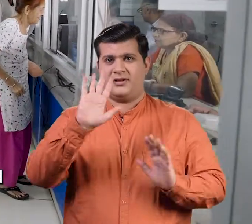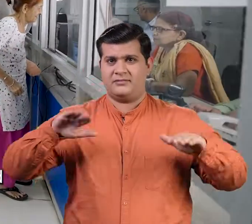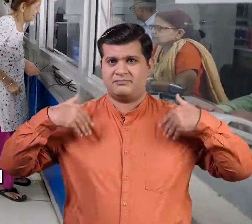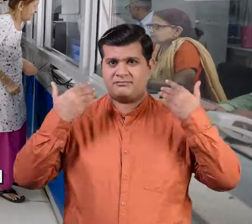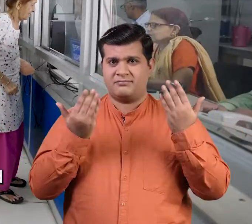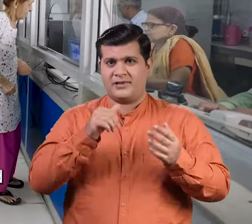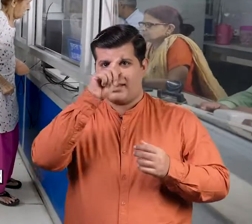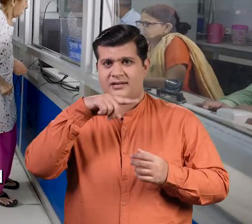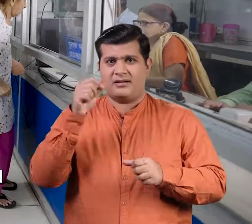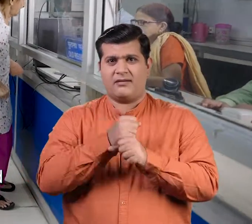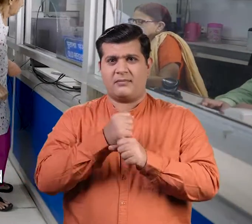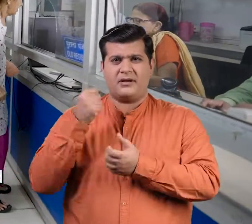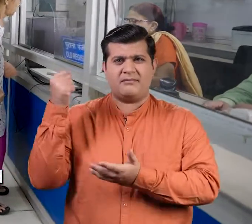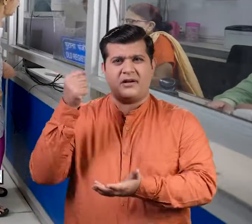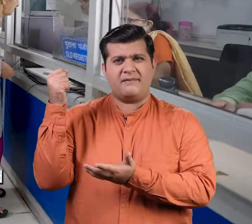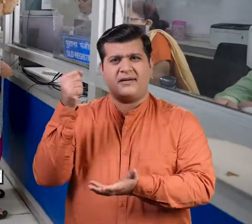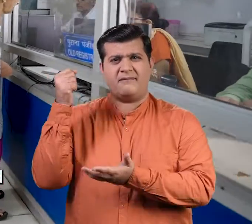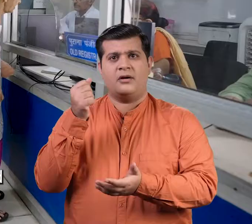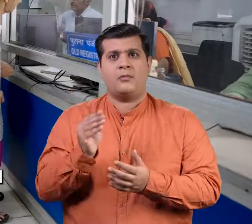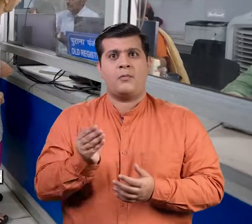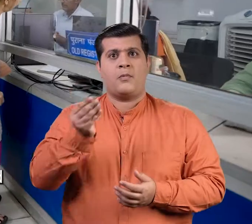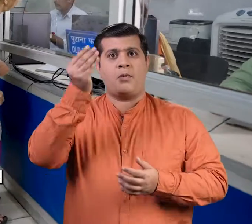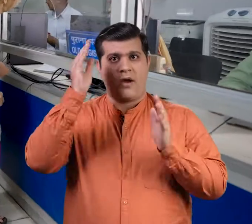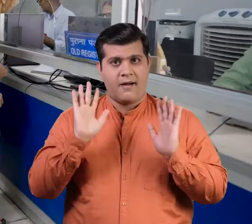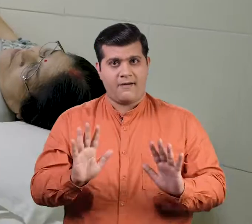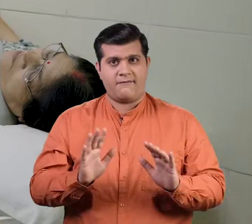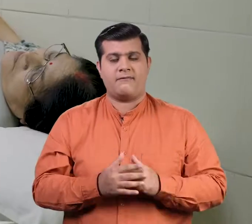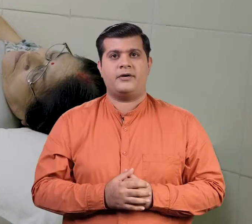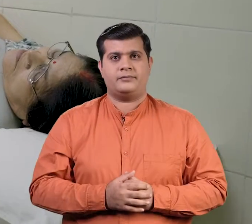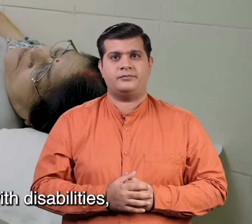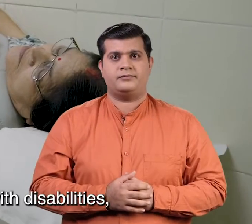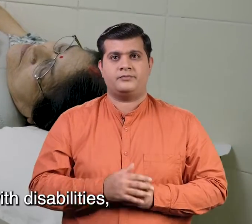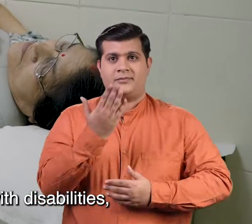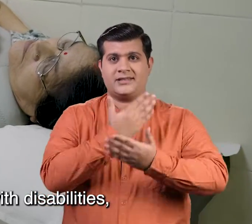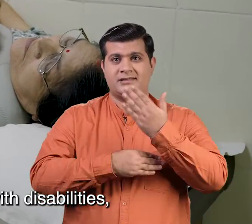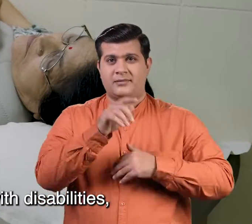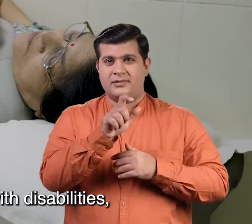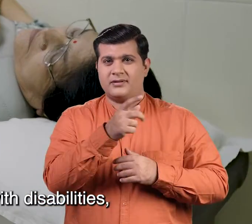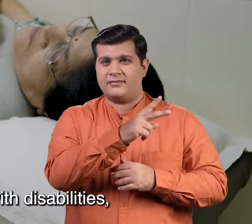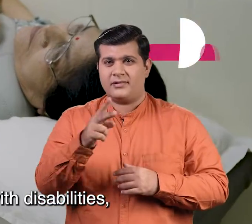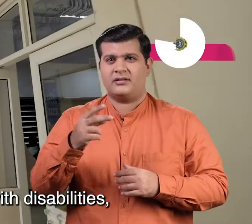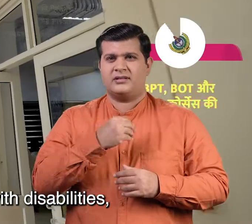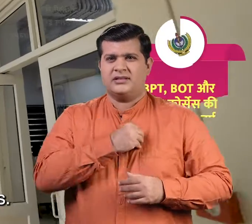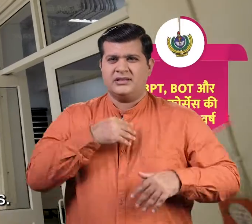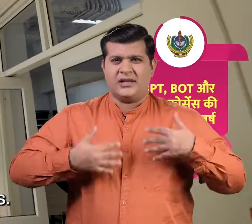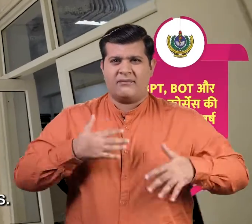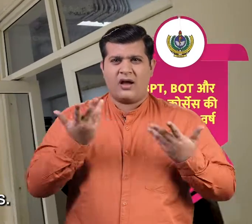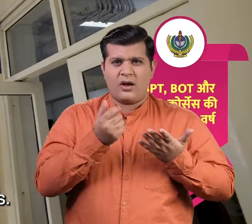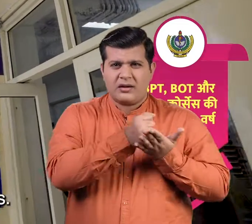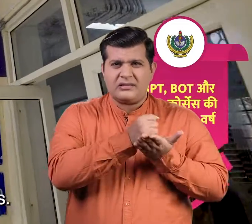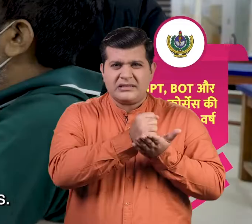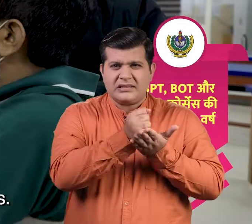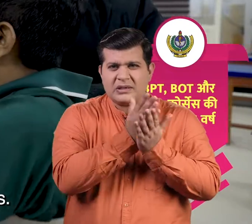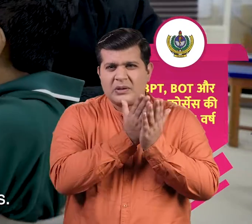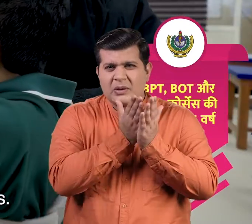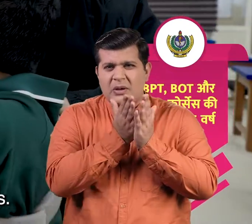2015 से भारत सरकार ने PDUNI-PPD की फंडिंग बढ़ा दी है। दिव्यांगजनों की पीड़ा कम करने के प्रयास में संस्थान